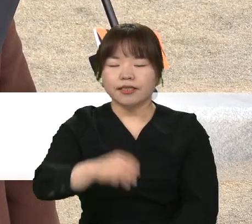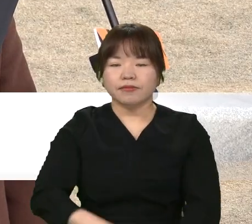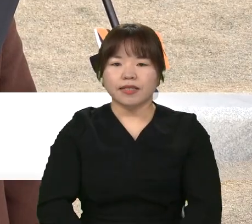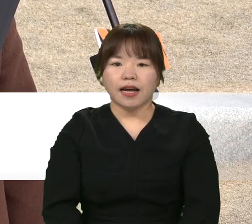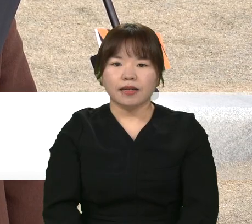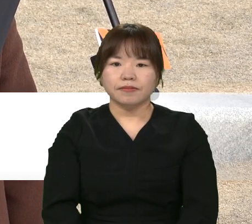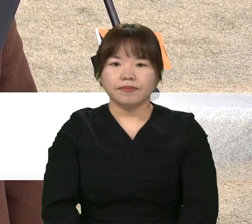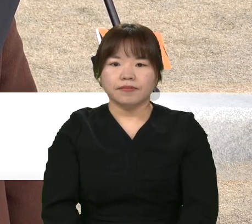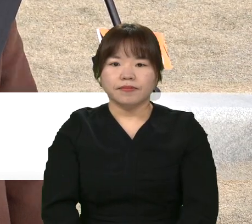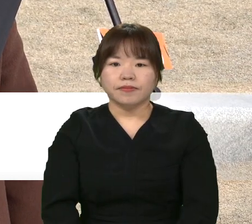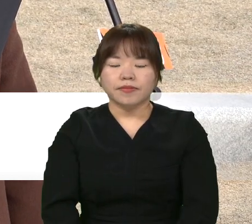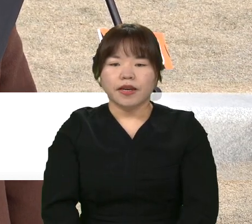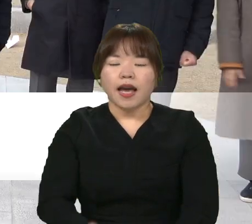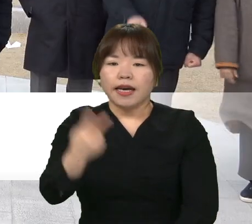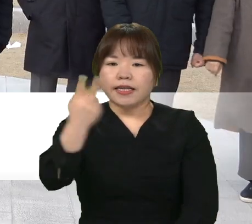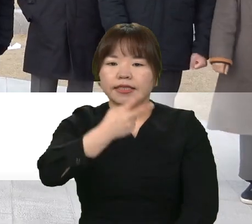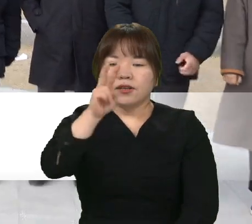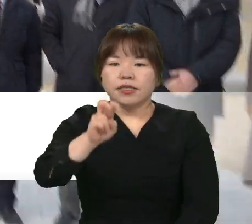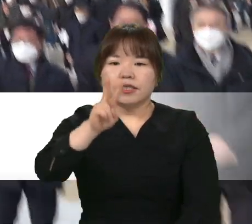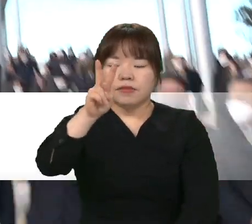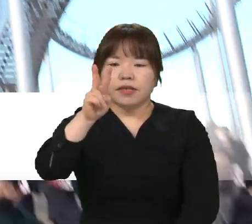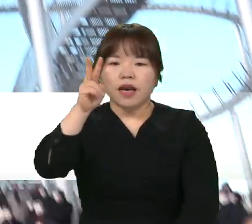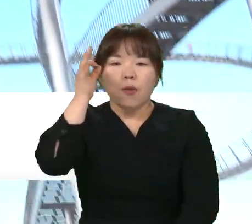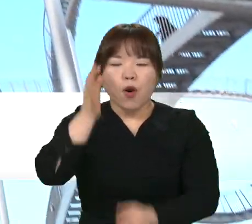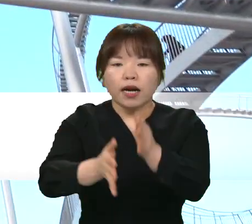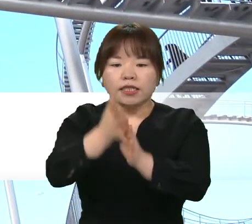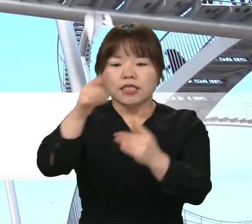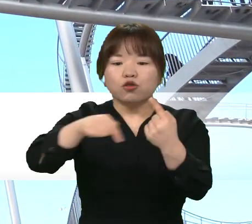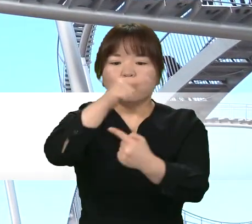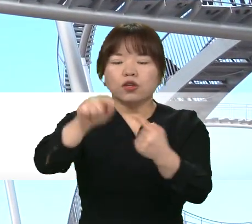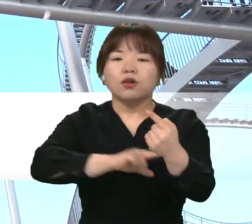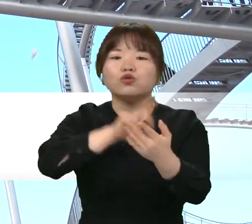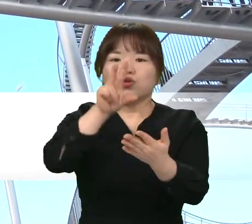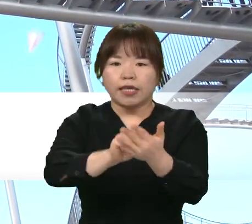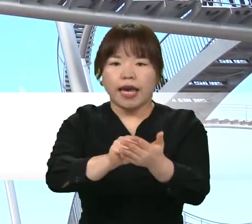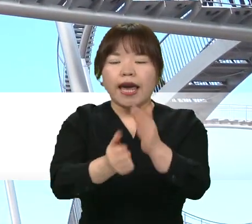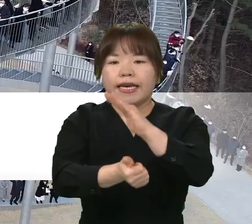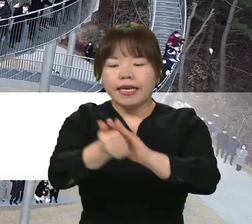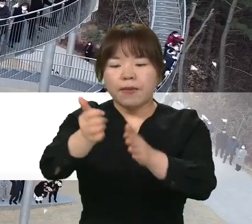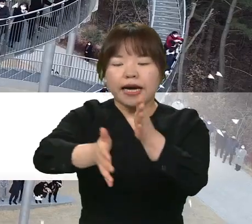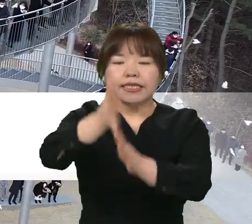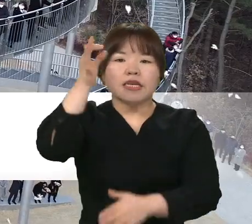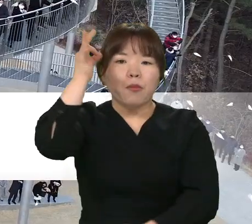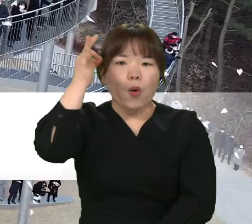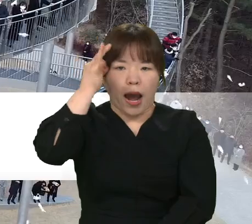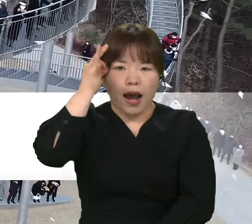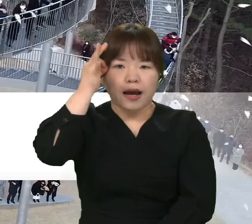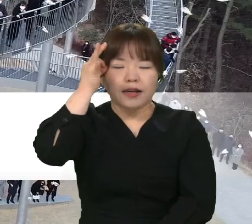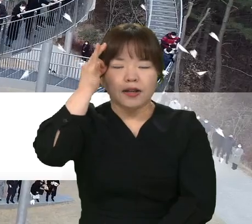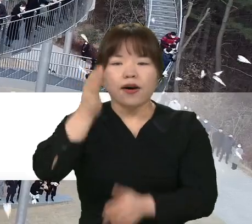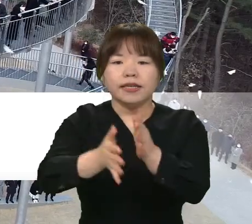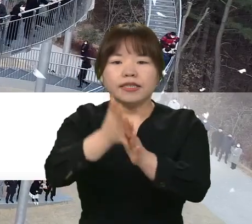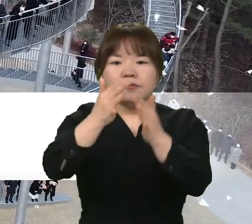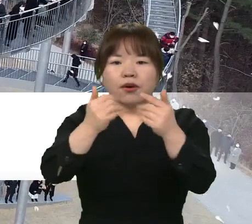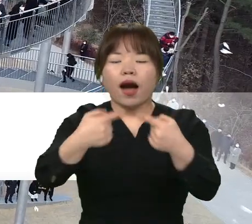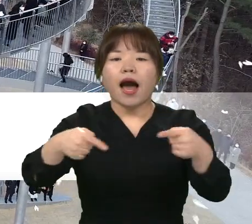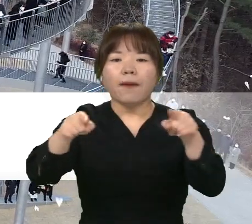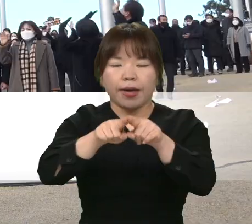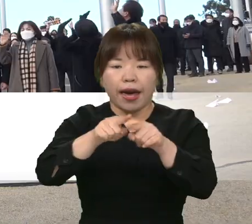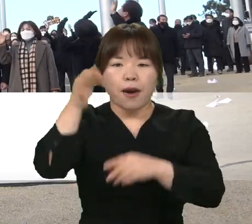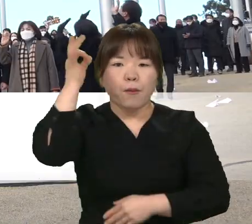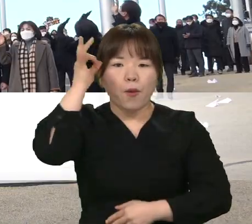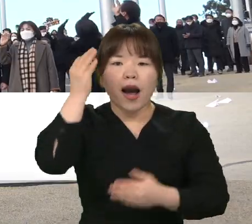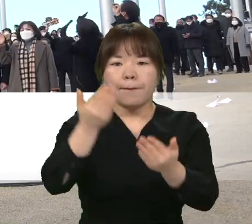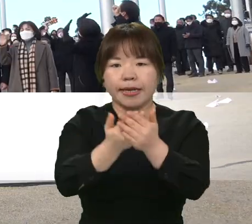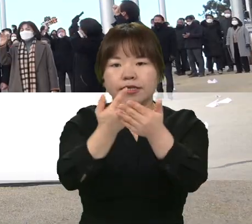이어졌습니다 포항시는 2022년 시정운영 슬로건을 희망 특별시 포항으로 삼고 시민과 함께